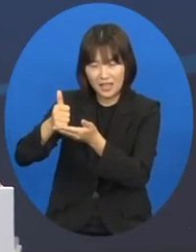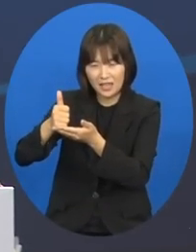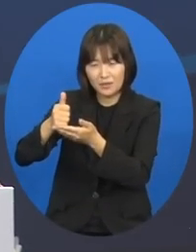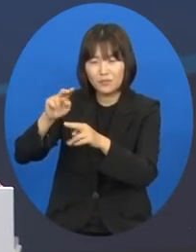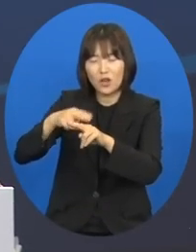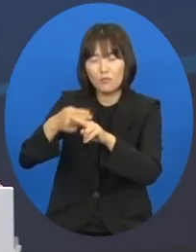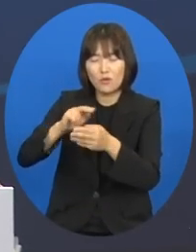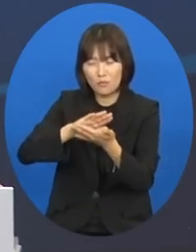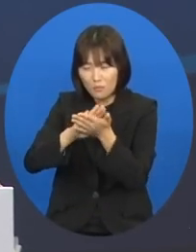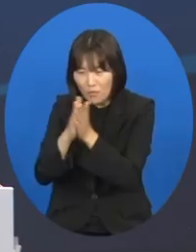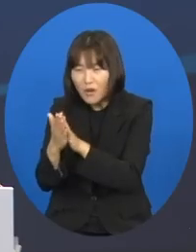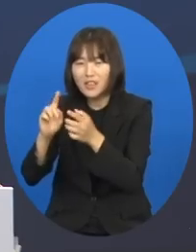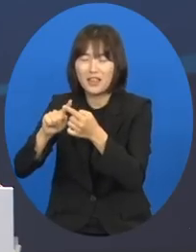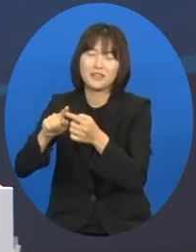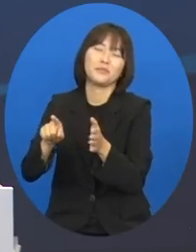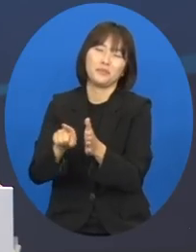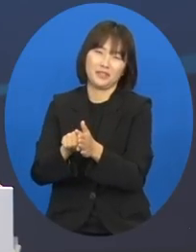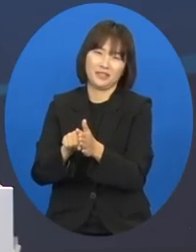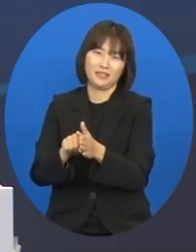믿습니다